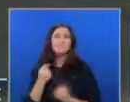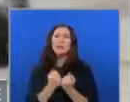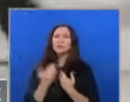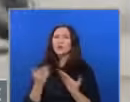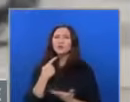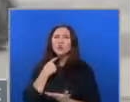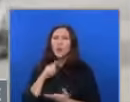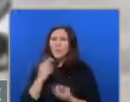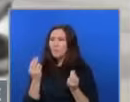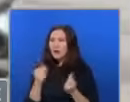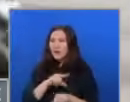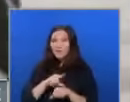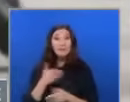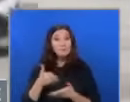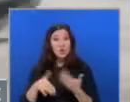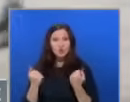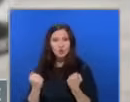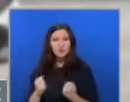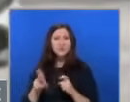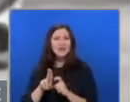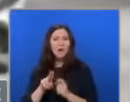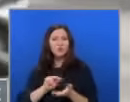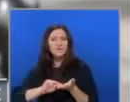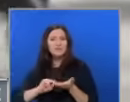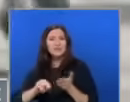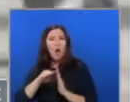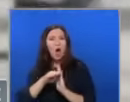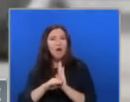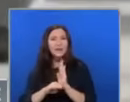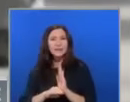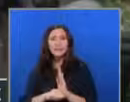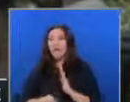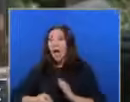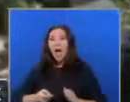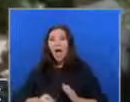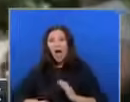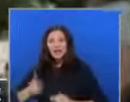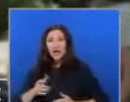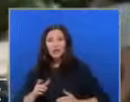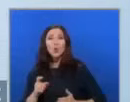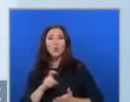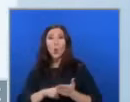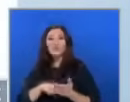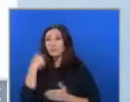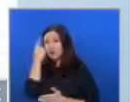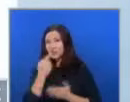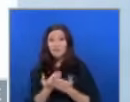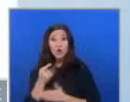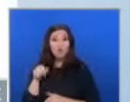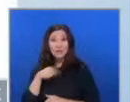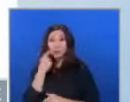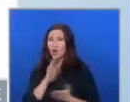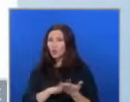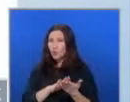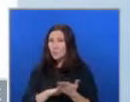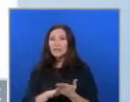загубил пари, време и част от живота си. Цанко се вписал в регистъра за хазартно уязвимите лица в началото на тази година. На документа,